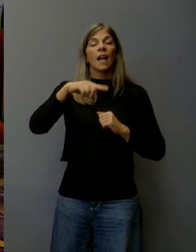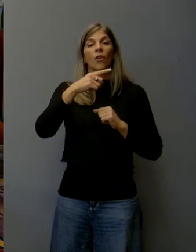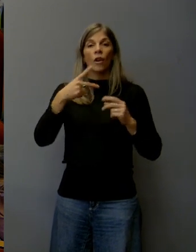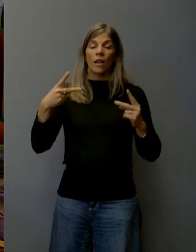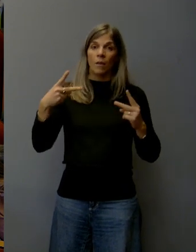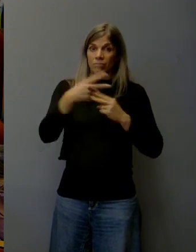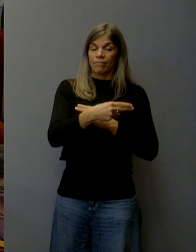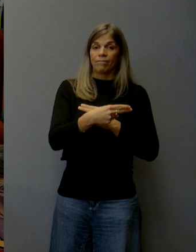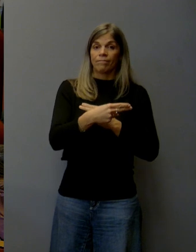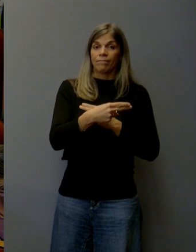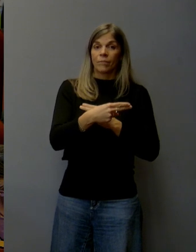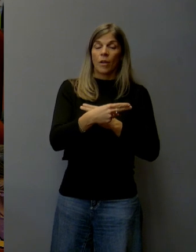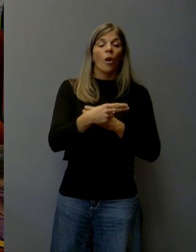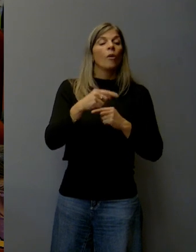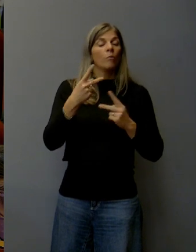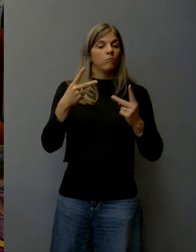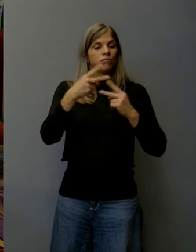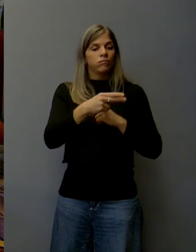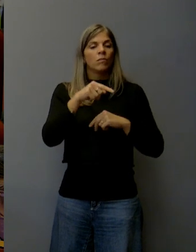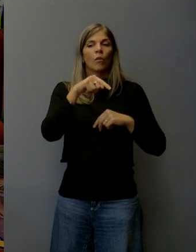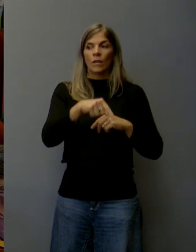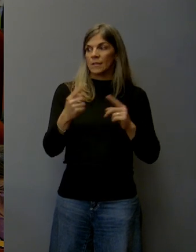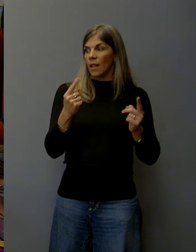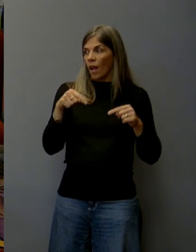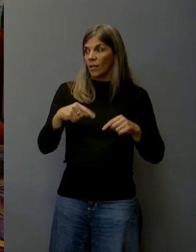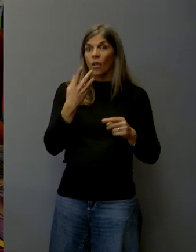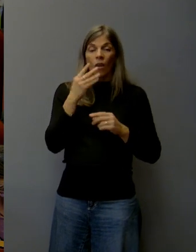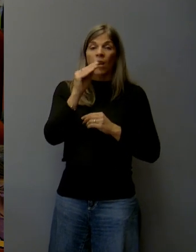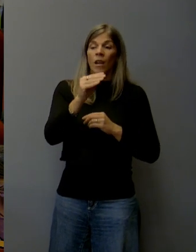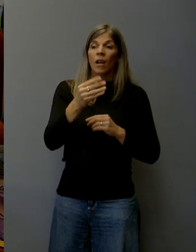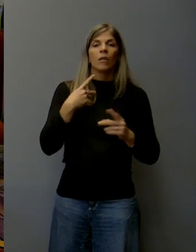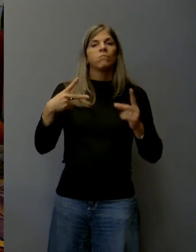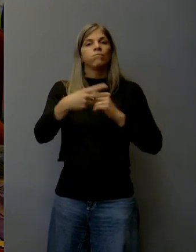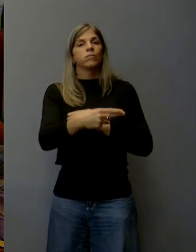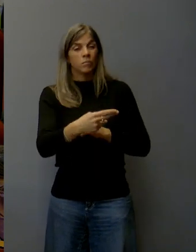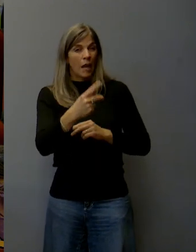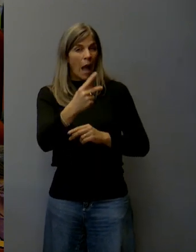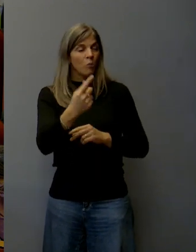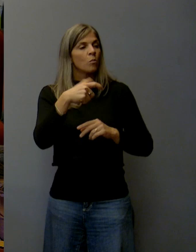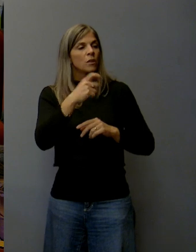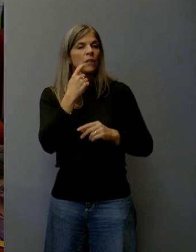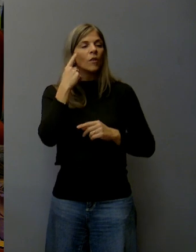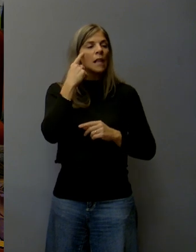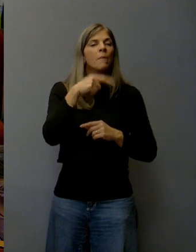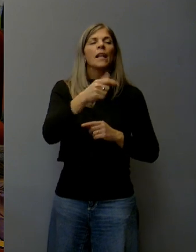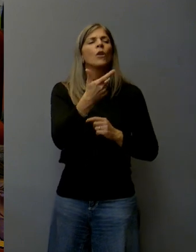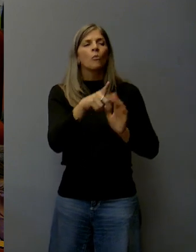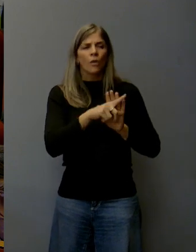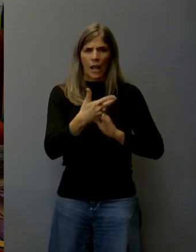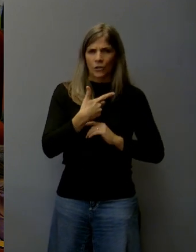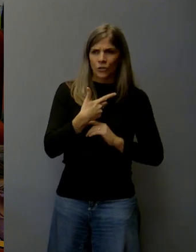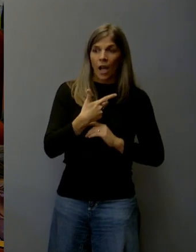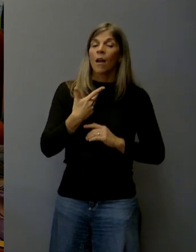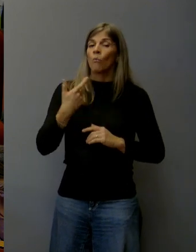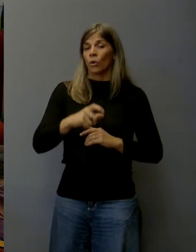in questo momento per chiedere una verifica del numero legale c'era una motivazione e quindi